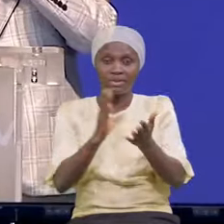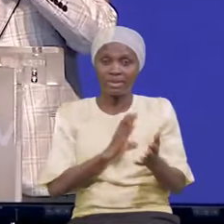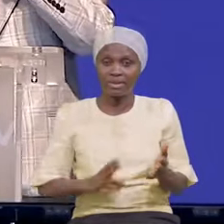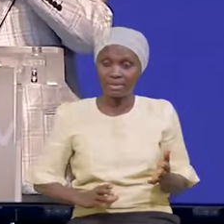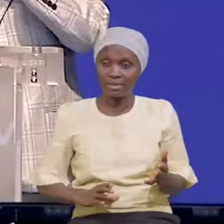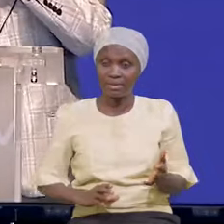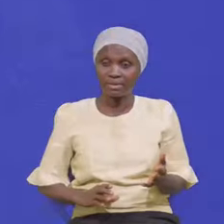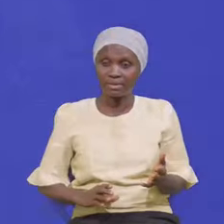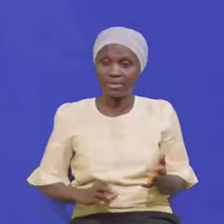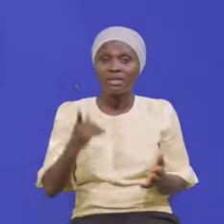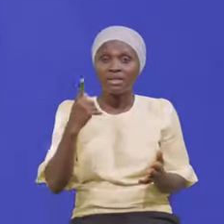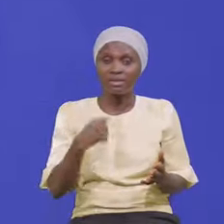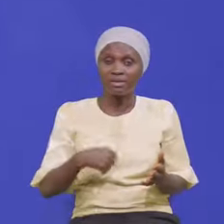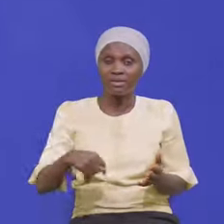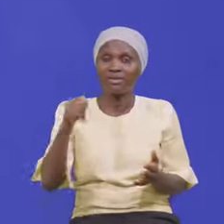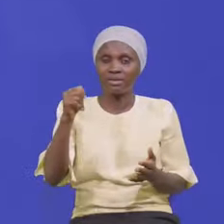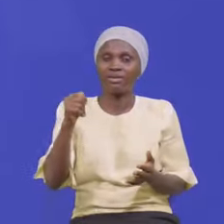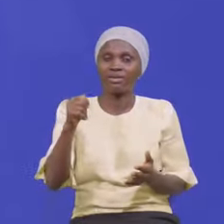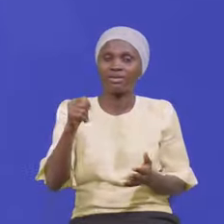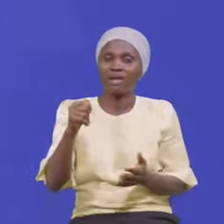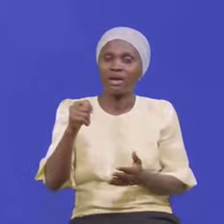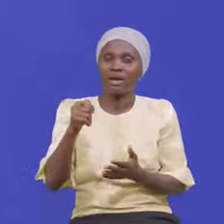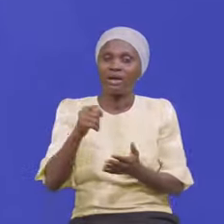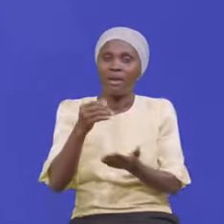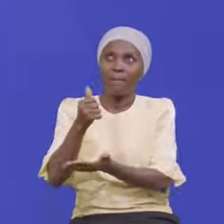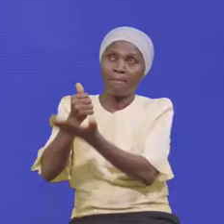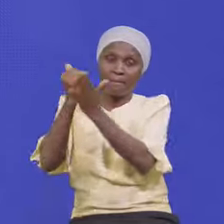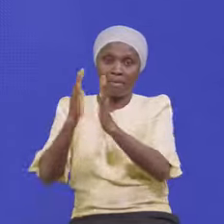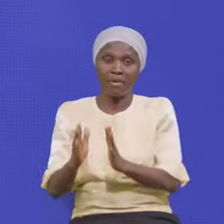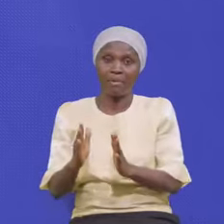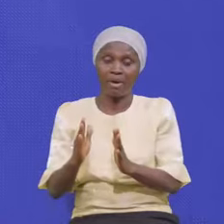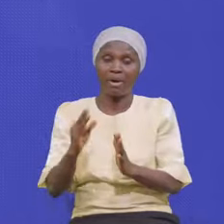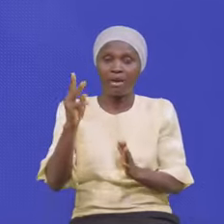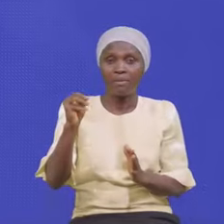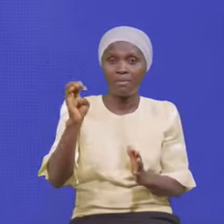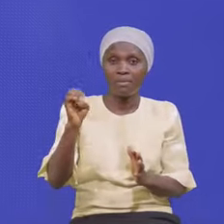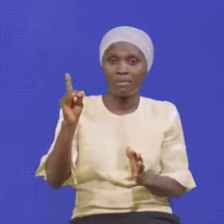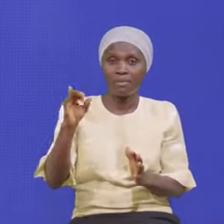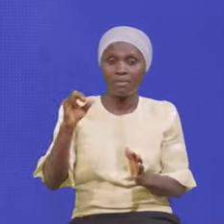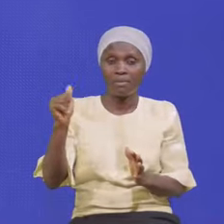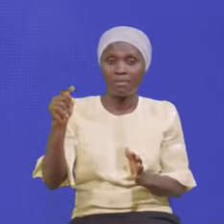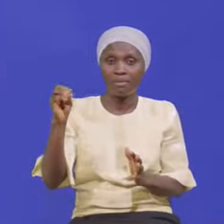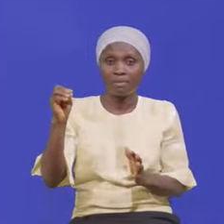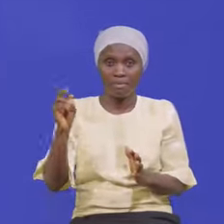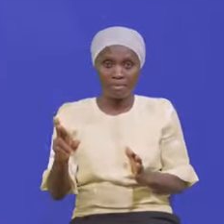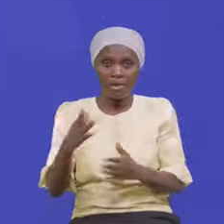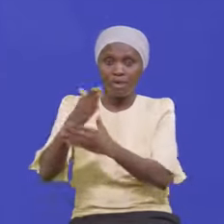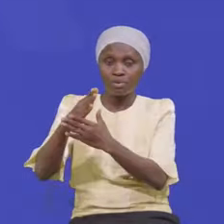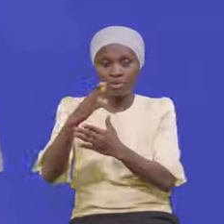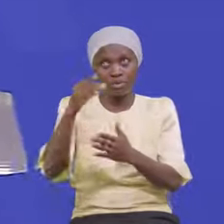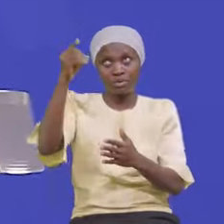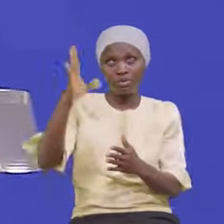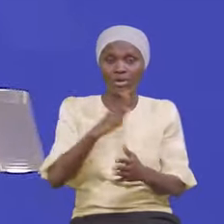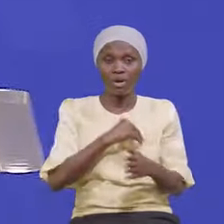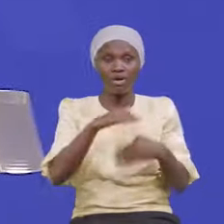హెచ్చించబడి ఉన్న క్రీస్తు, the mediator between God and all men, దేవునికి సర్వ మానవాళికి మధ్యవర్తి. The Lord has been lifted